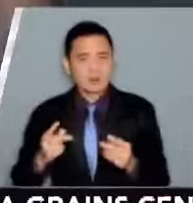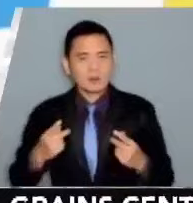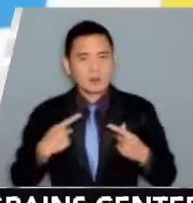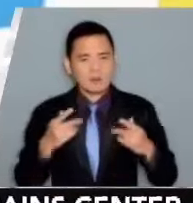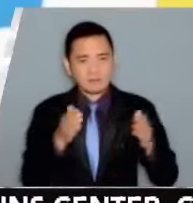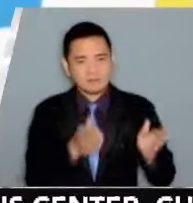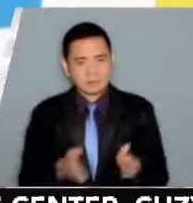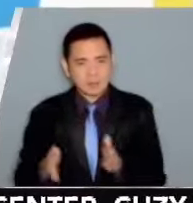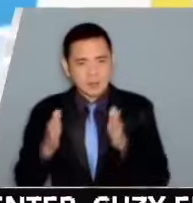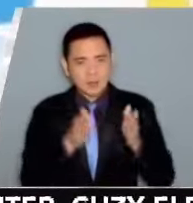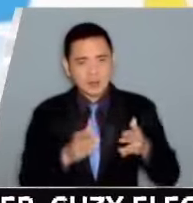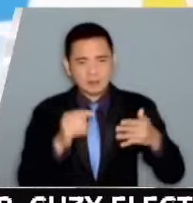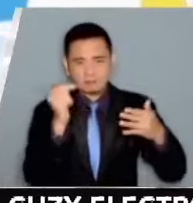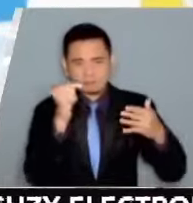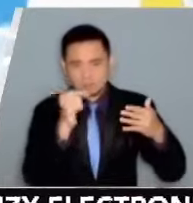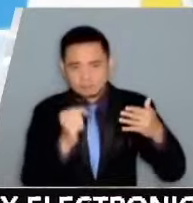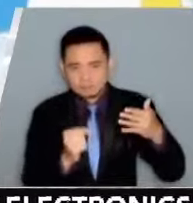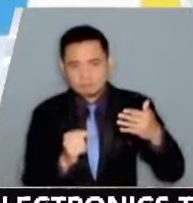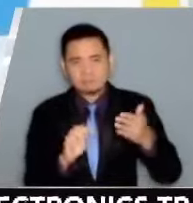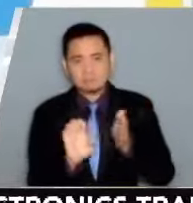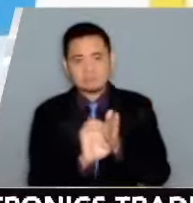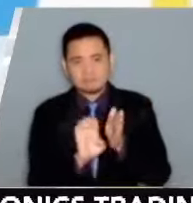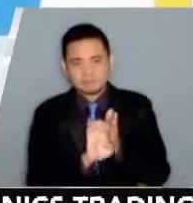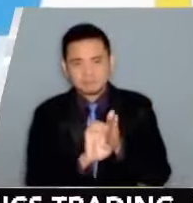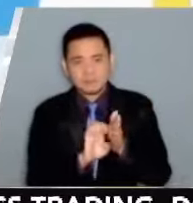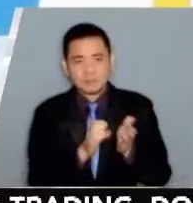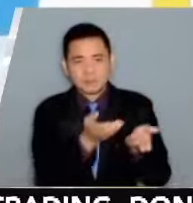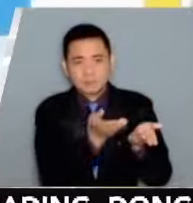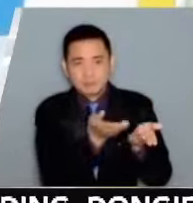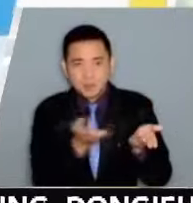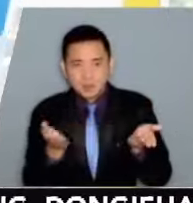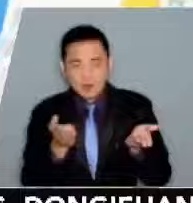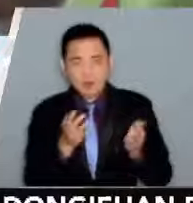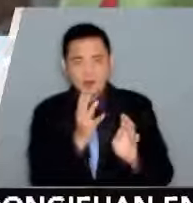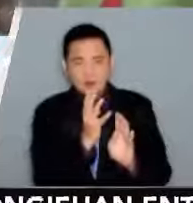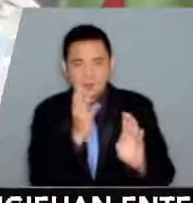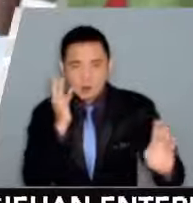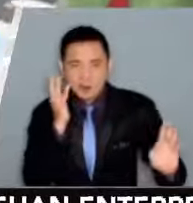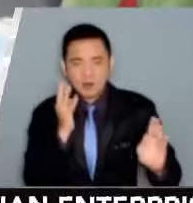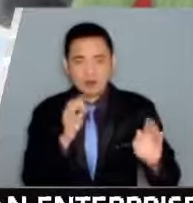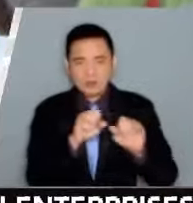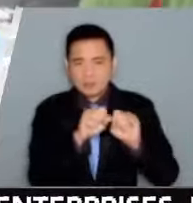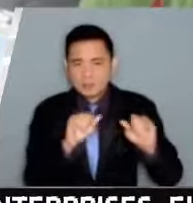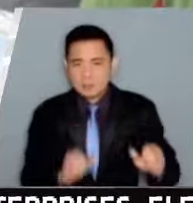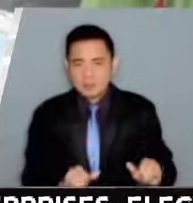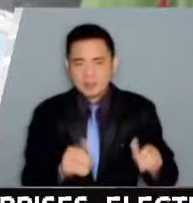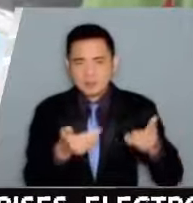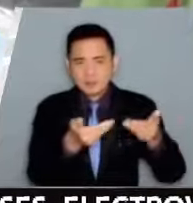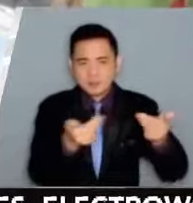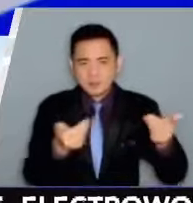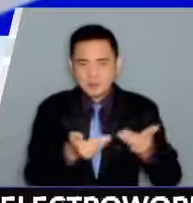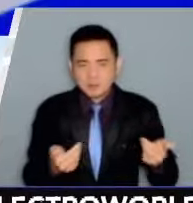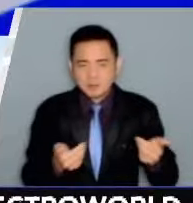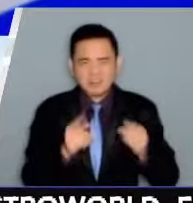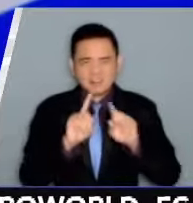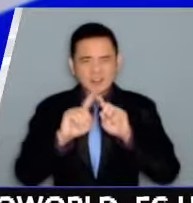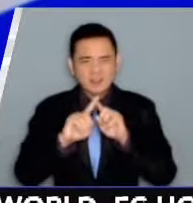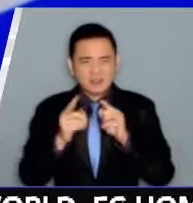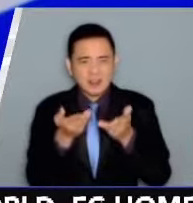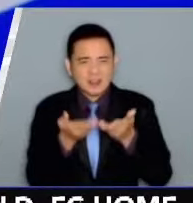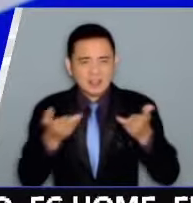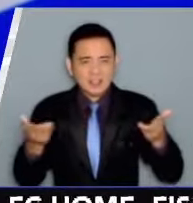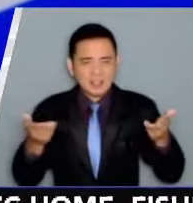ng rolling cargo sa mga pier pagpila ng mga pasahero at paghiwalay ng dangerous cargo sa mga pasahero sa